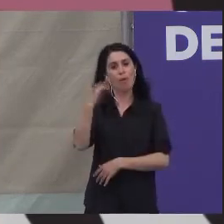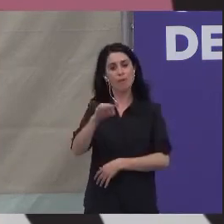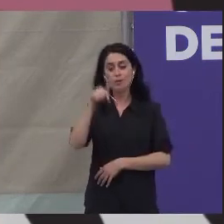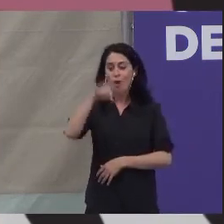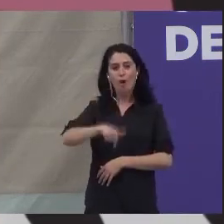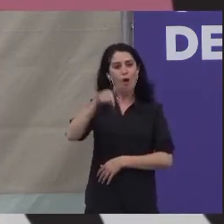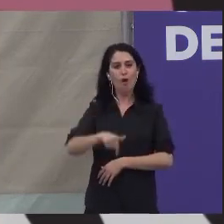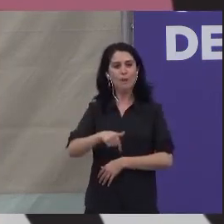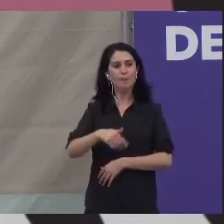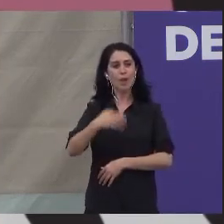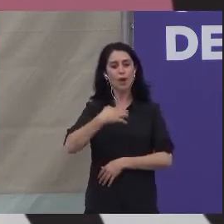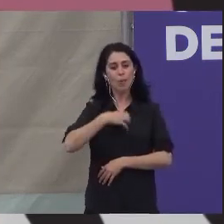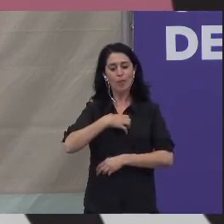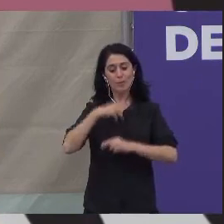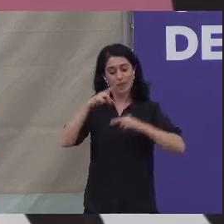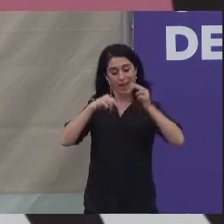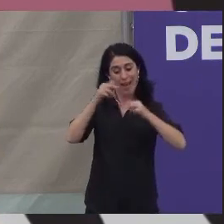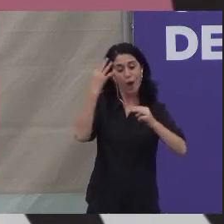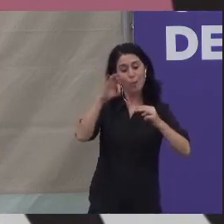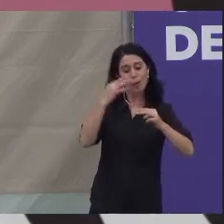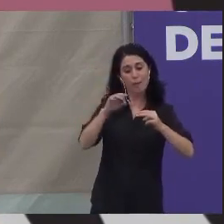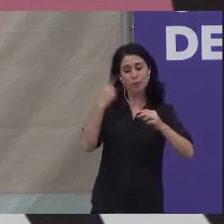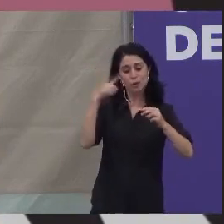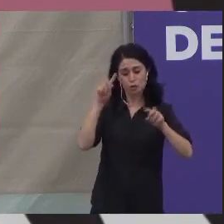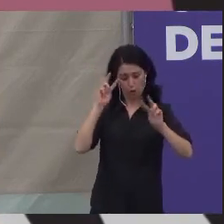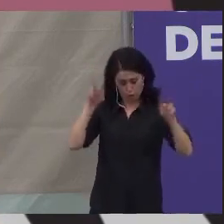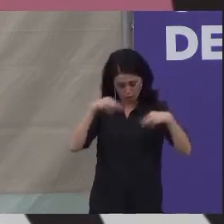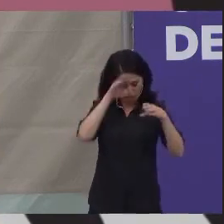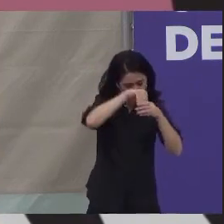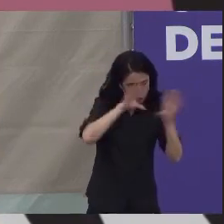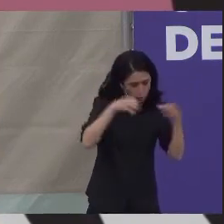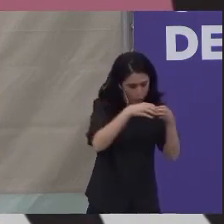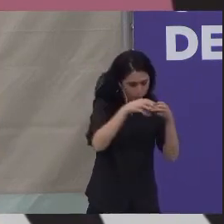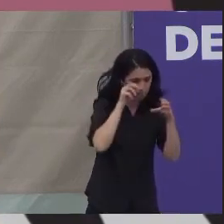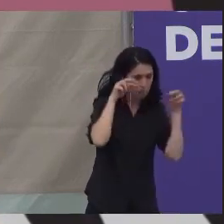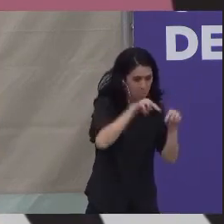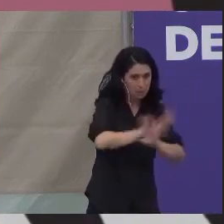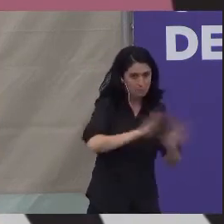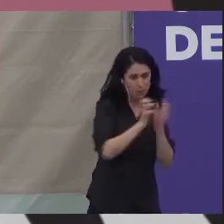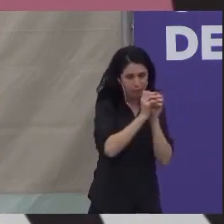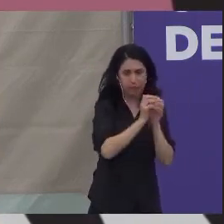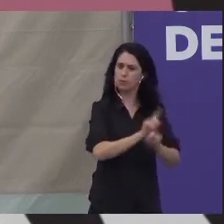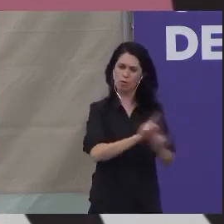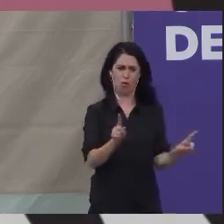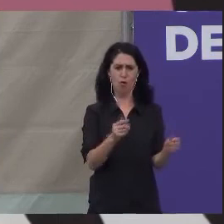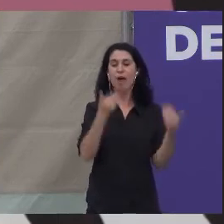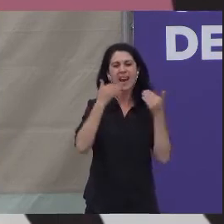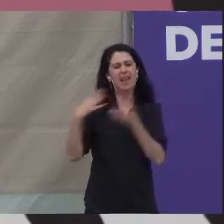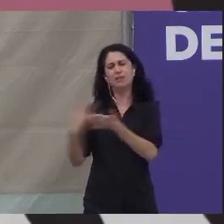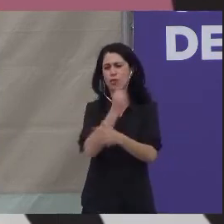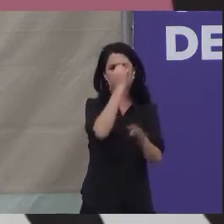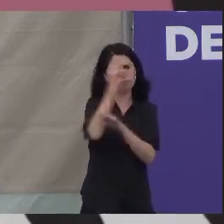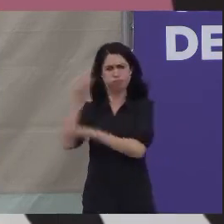podem estar construint Podem a soles mirant cap a dins. Agraïsc totes les intervencions,